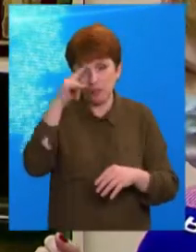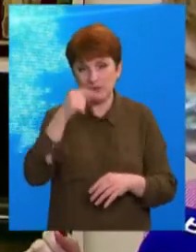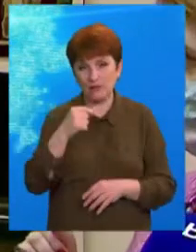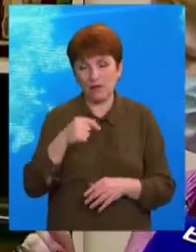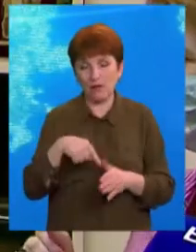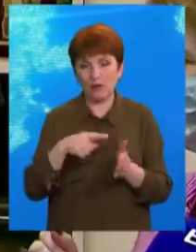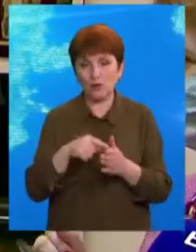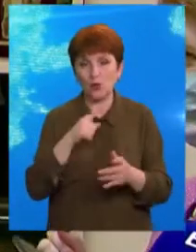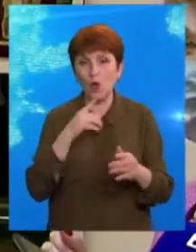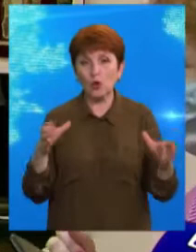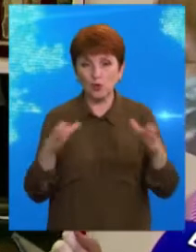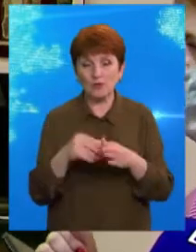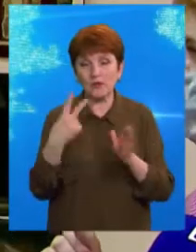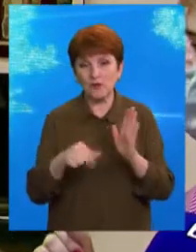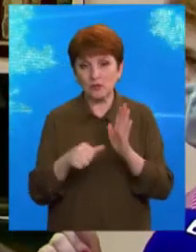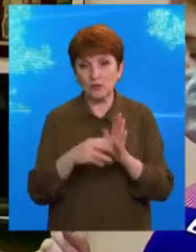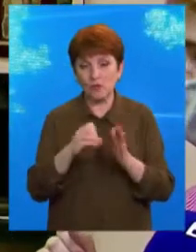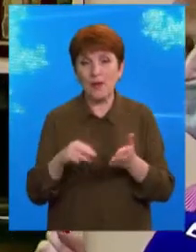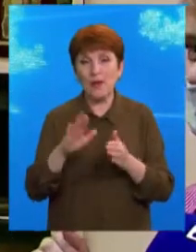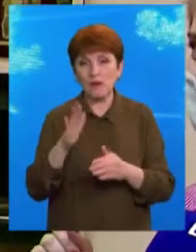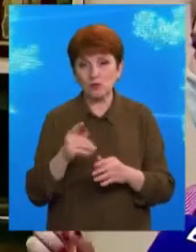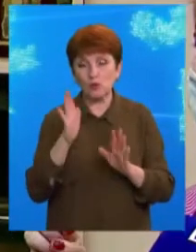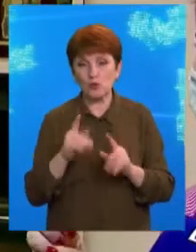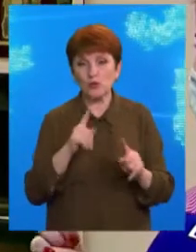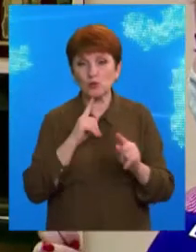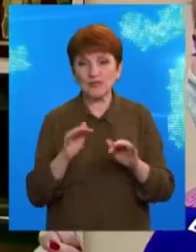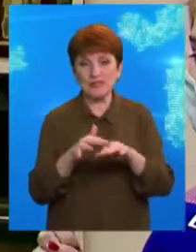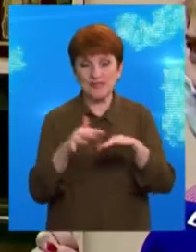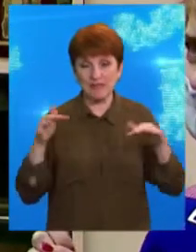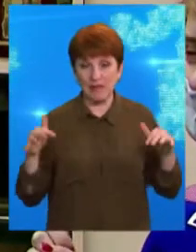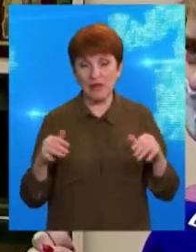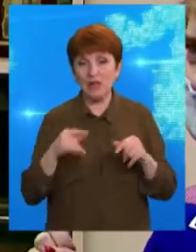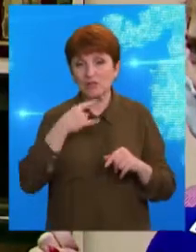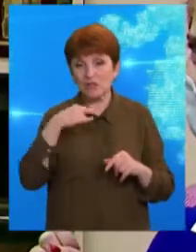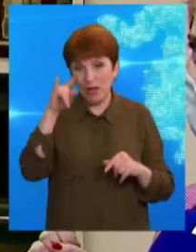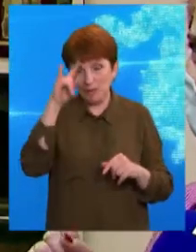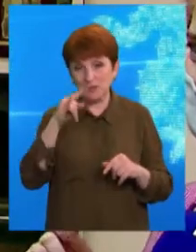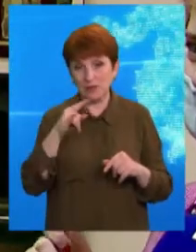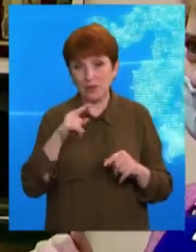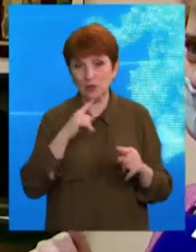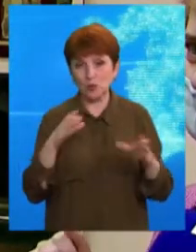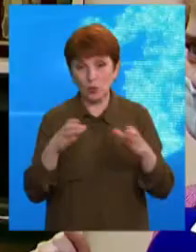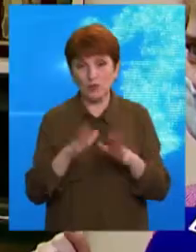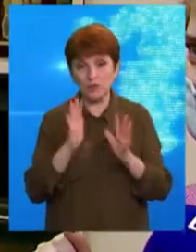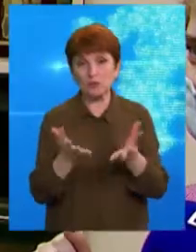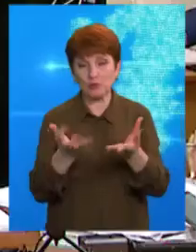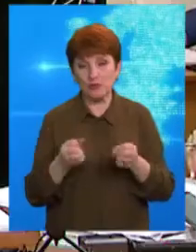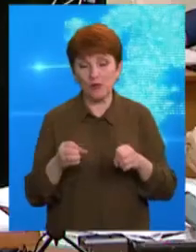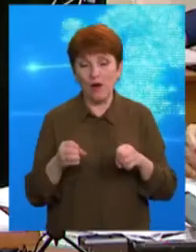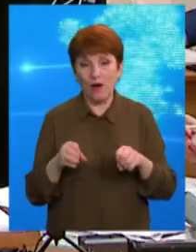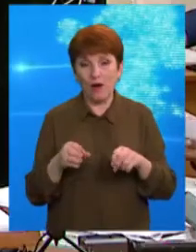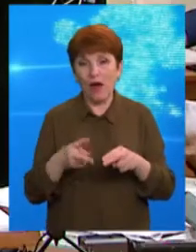И затем 26 мая во вторник уже состоится заседание Челябинской городской думы, где будет принято окончательное